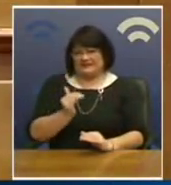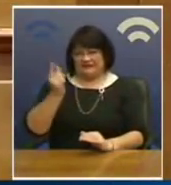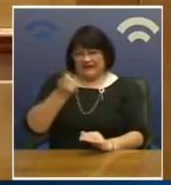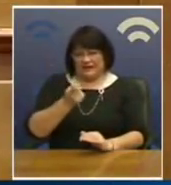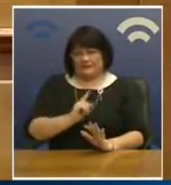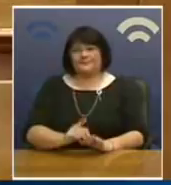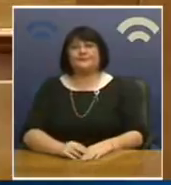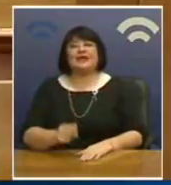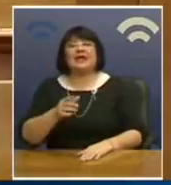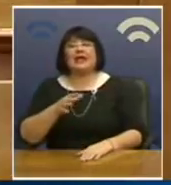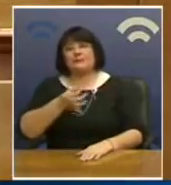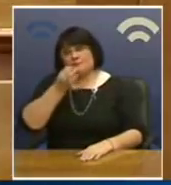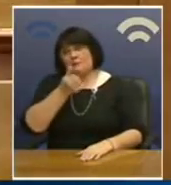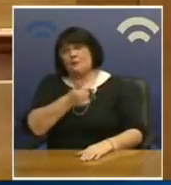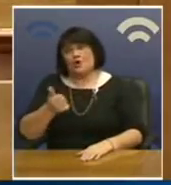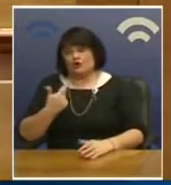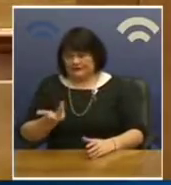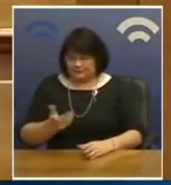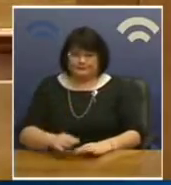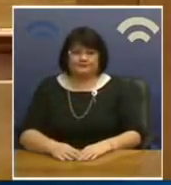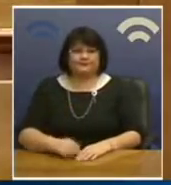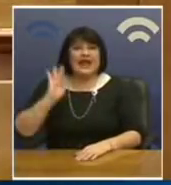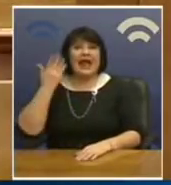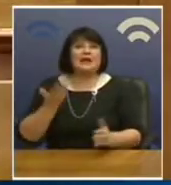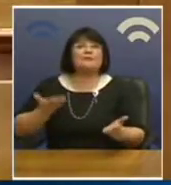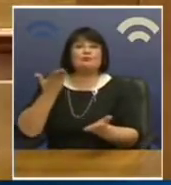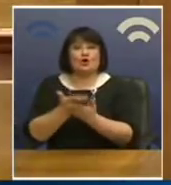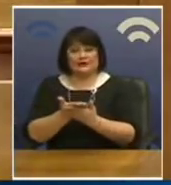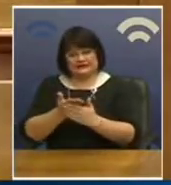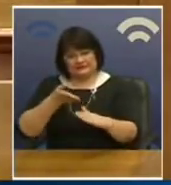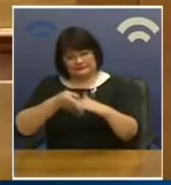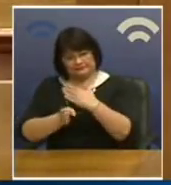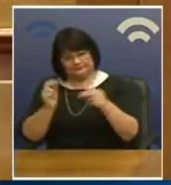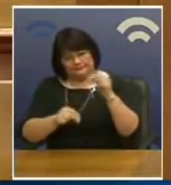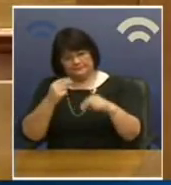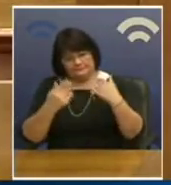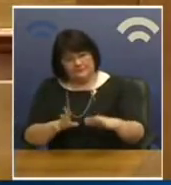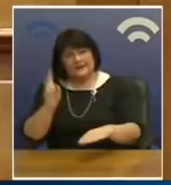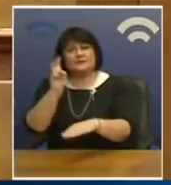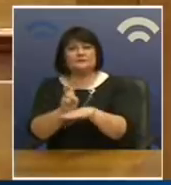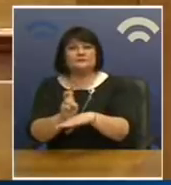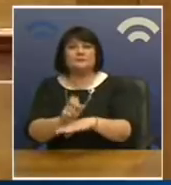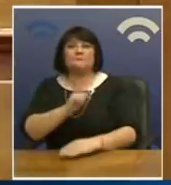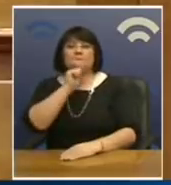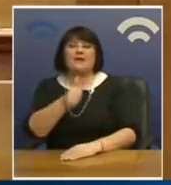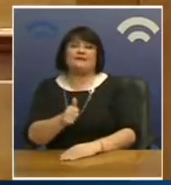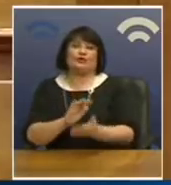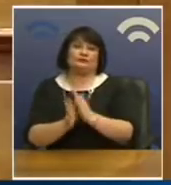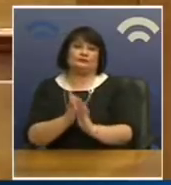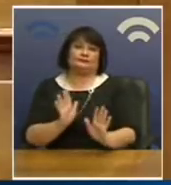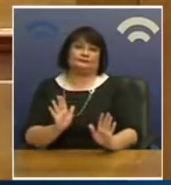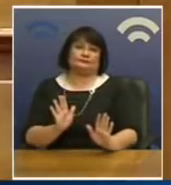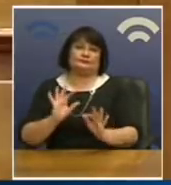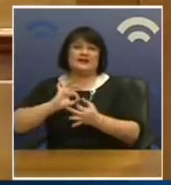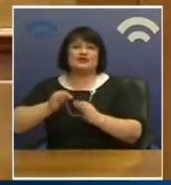εξής, ότι αν αυτή η πρόταση περάσει, θα μείνει ως μαύρο στίγμα στην ιστορία